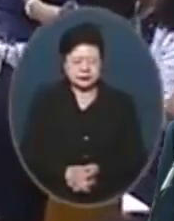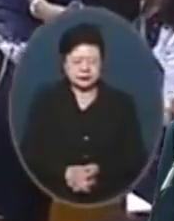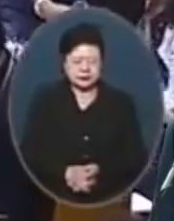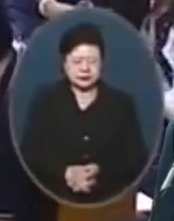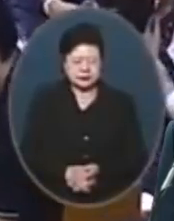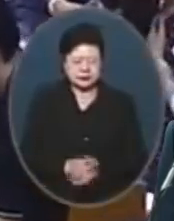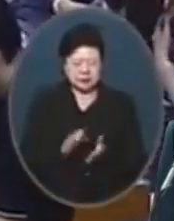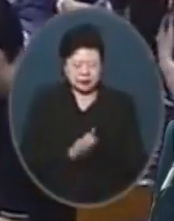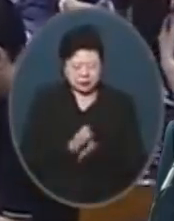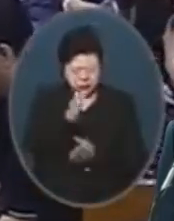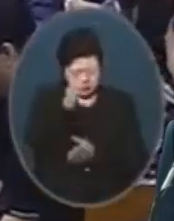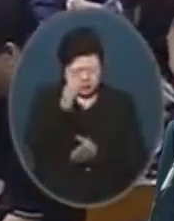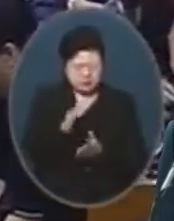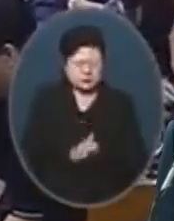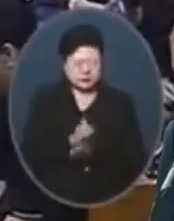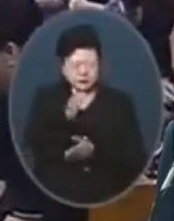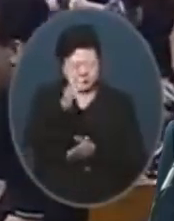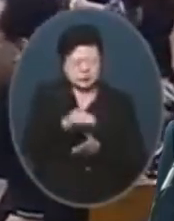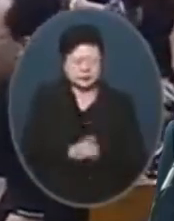할렐루야.